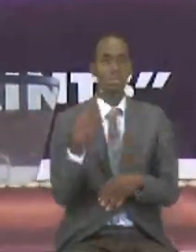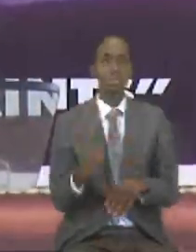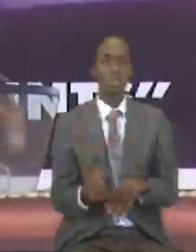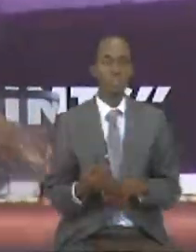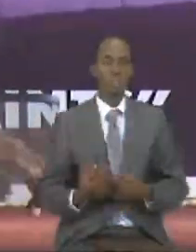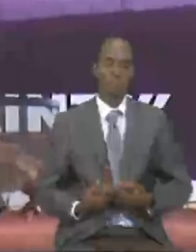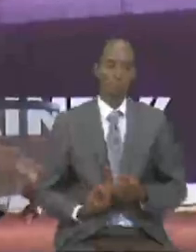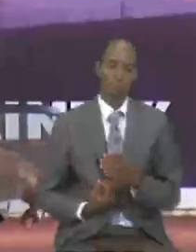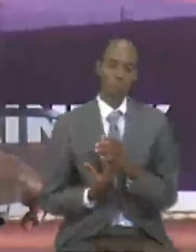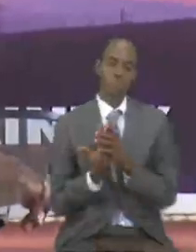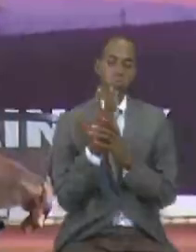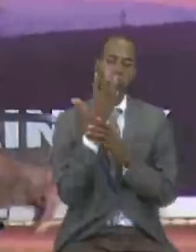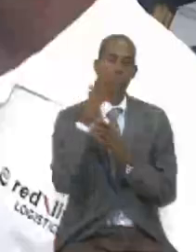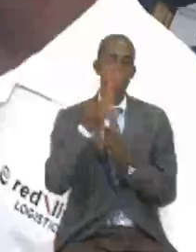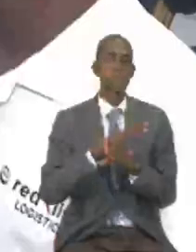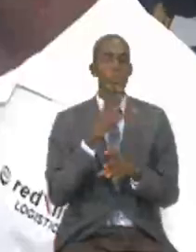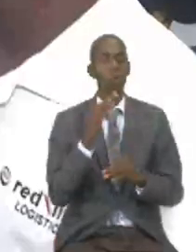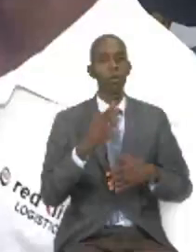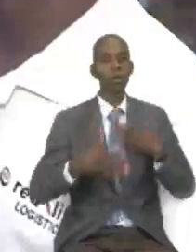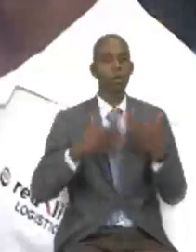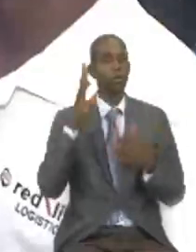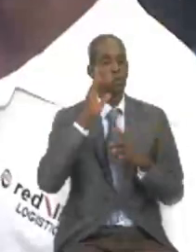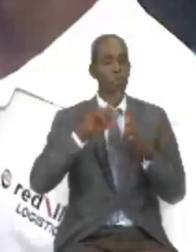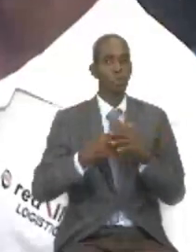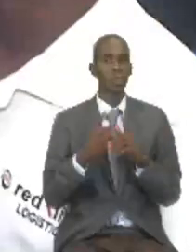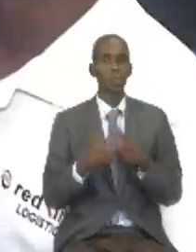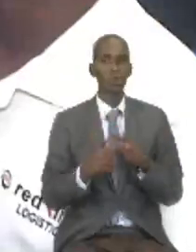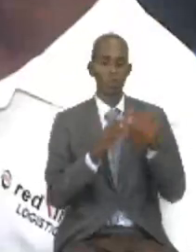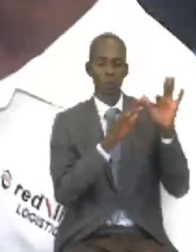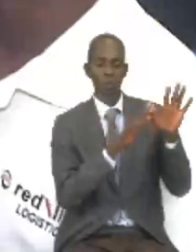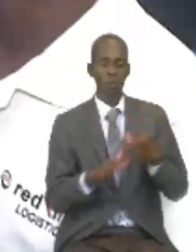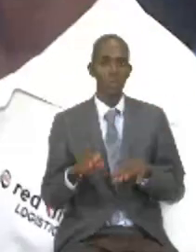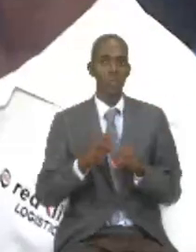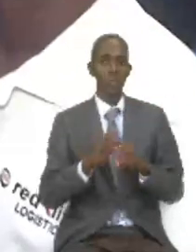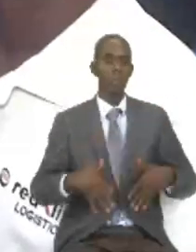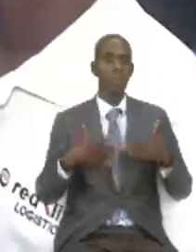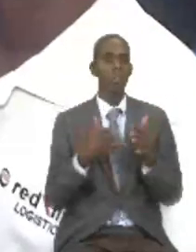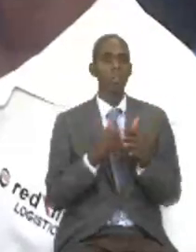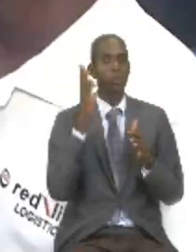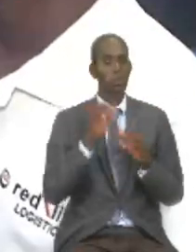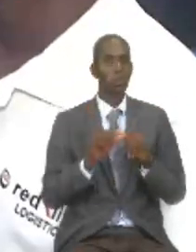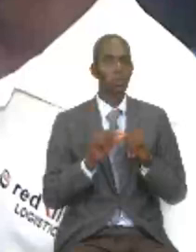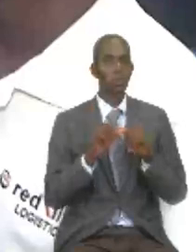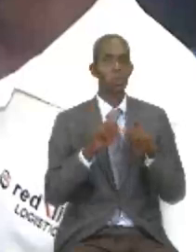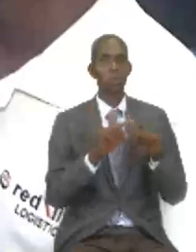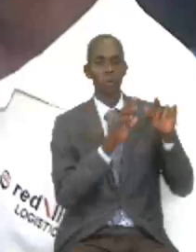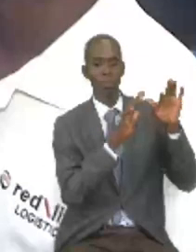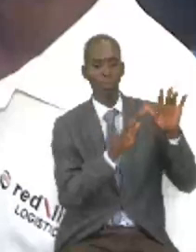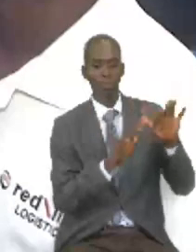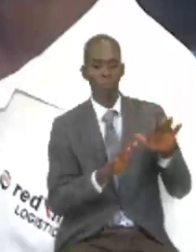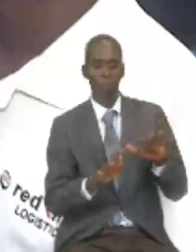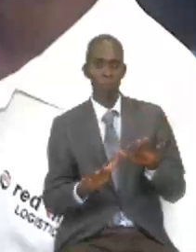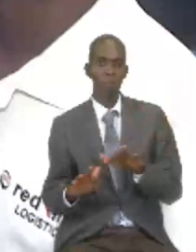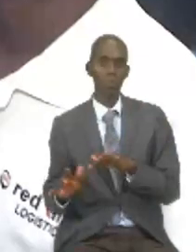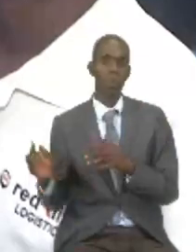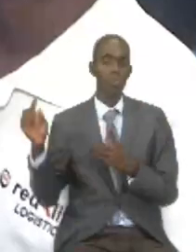Dorénavant, la source, la fontaine de joie va commencer par couler dans votre vie. Cela va continuer par couler